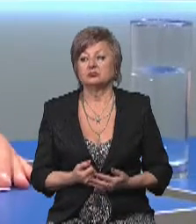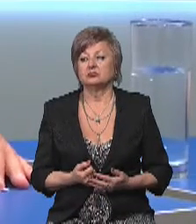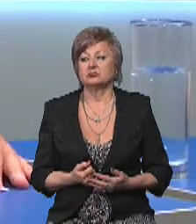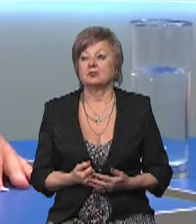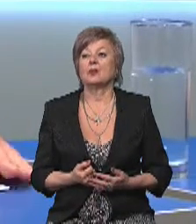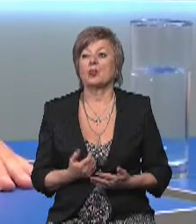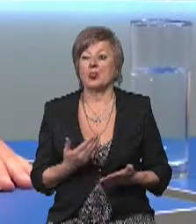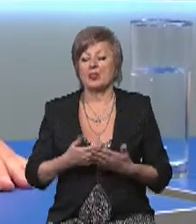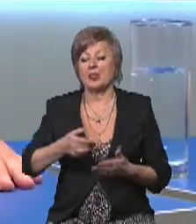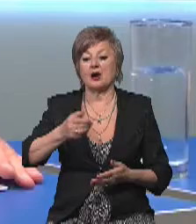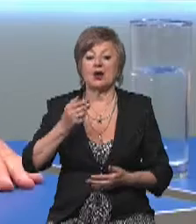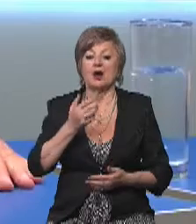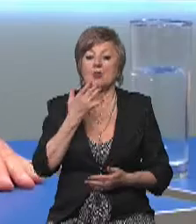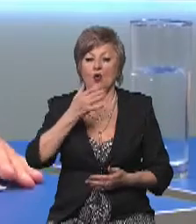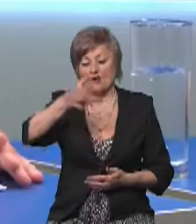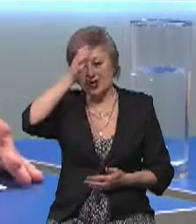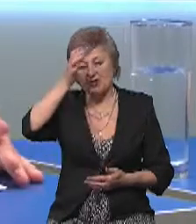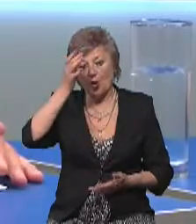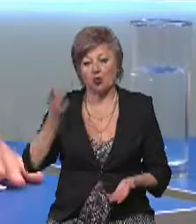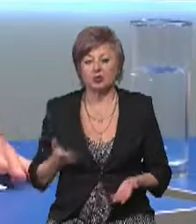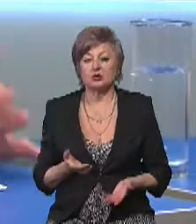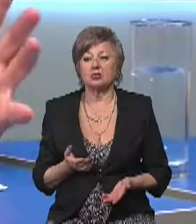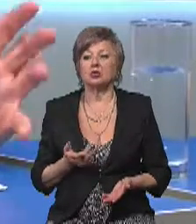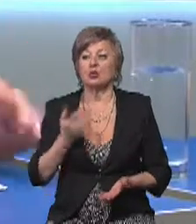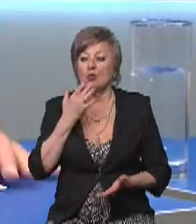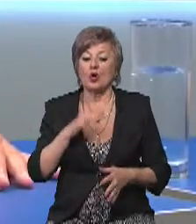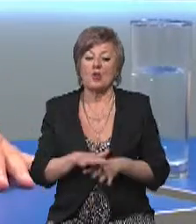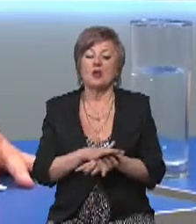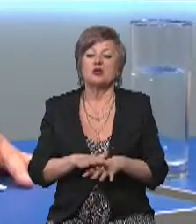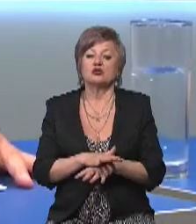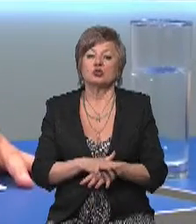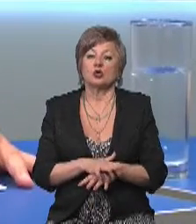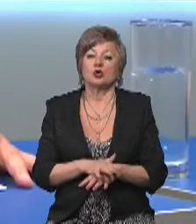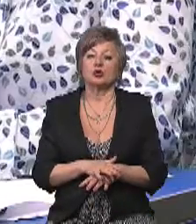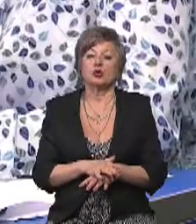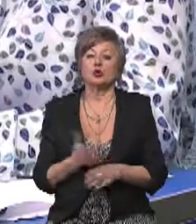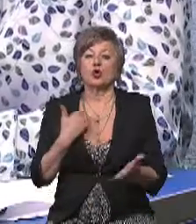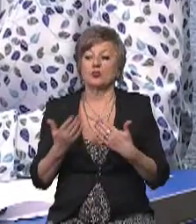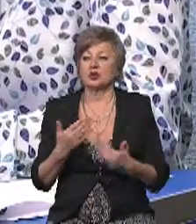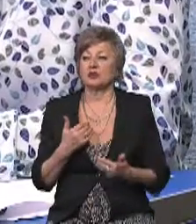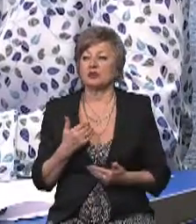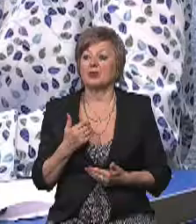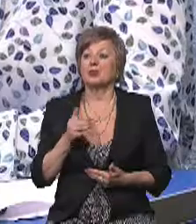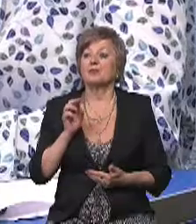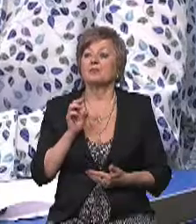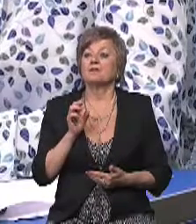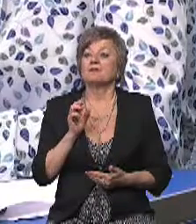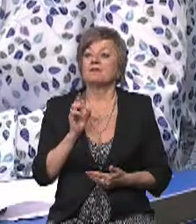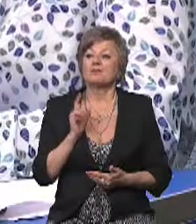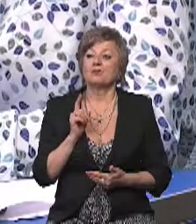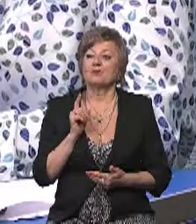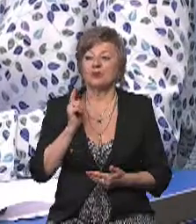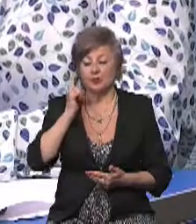мова майбутнього, науки, сьогоднішнього навіть. Мова науки, мова міжнародної комунікації. Микола Олександрович, розумієте?